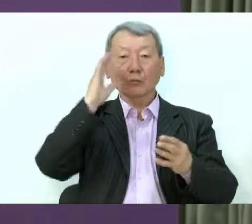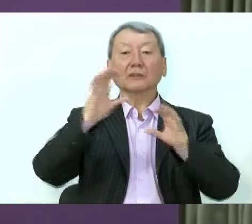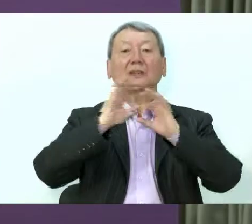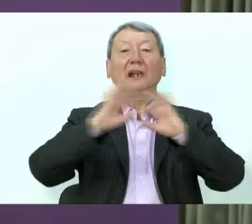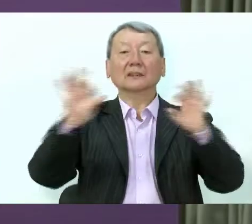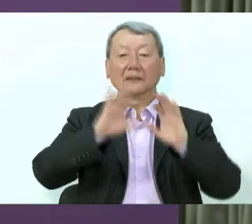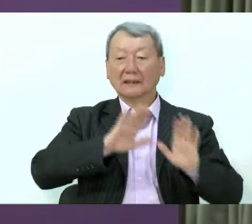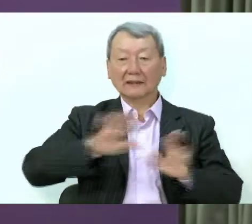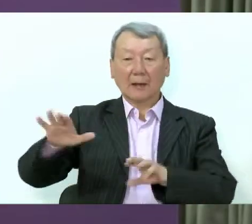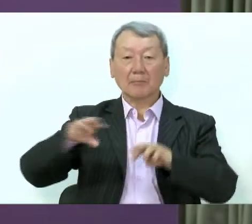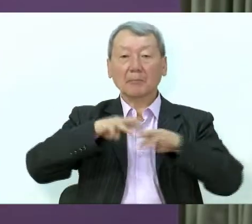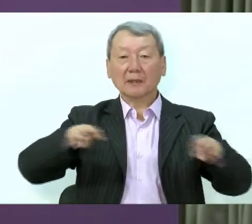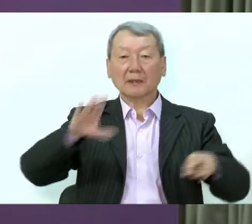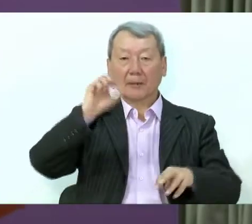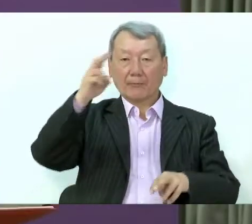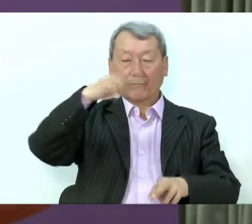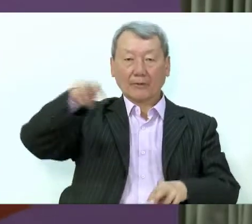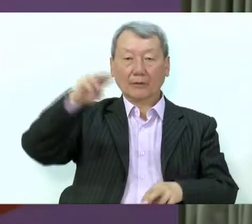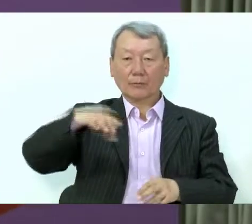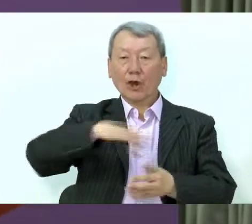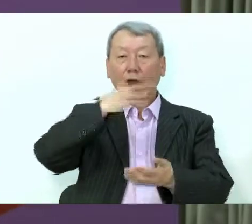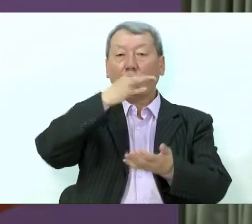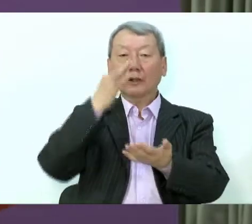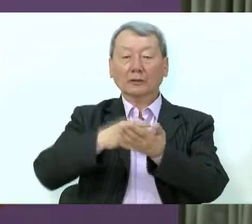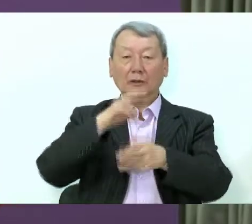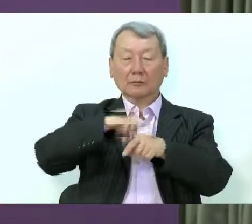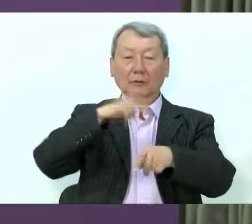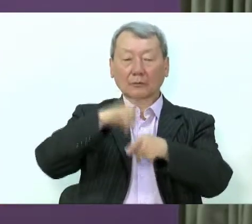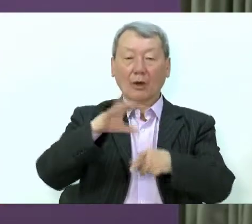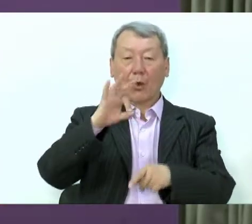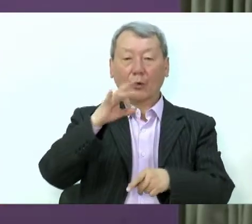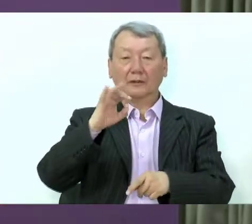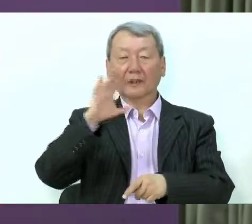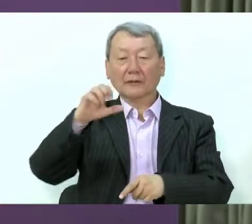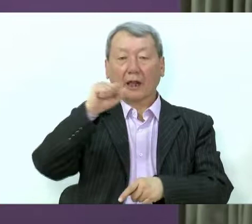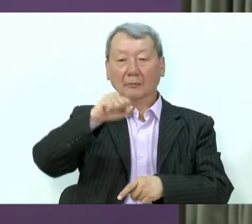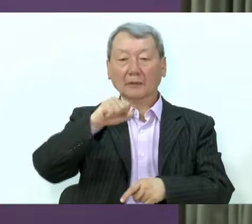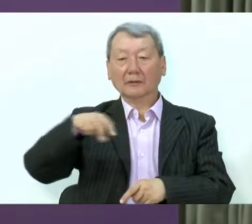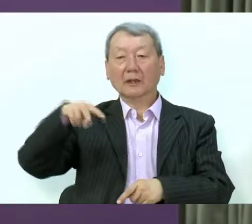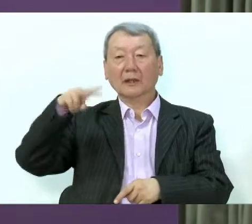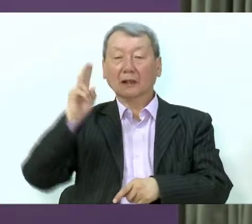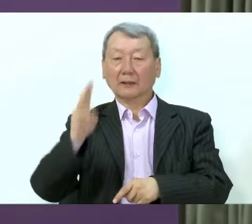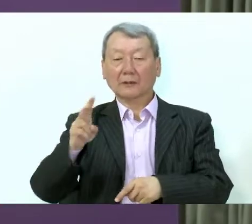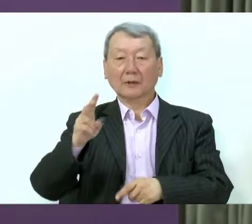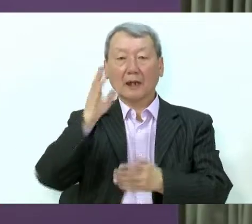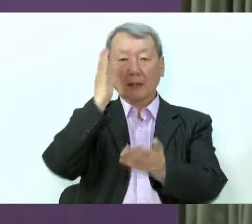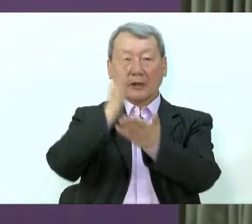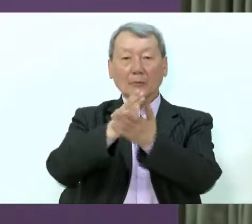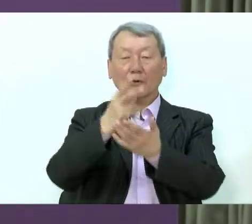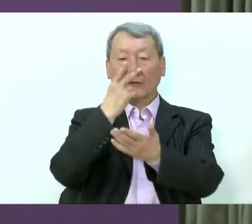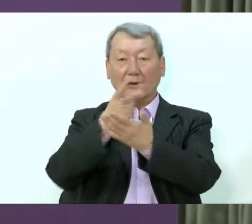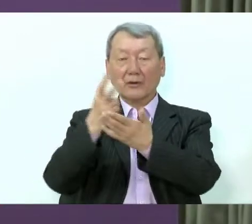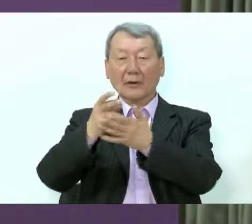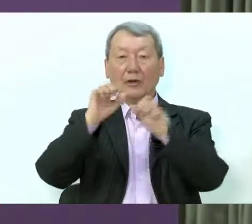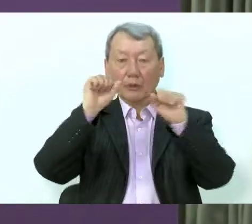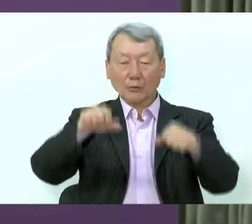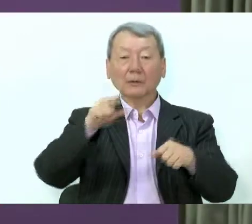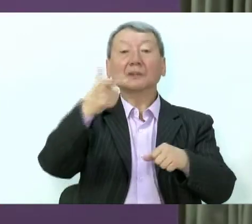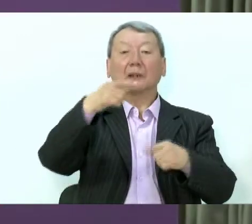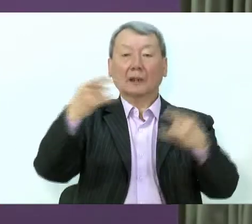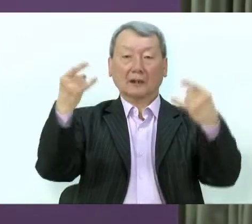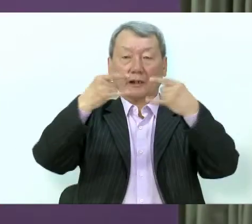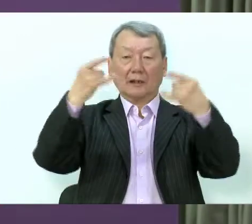Расскажет заместитель министра внутренних дел, комендант города Бишкек Орозалиев Алмазбек Кадырмаевич. Прямой эфир вы можете посмотреть и